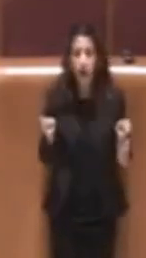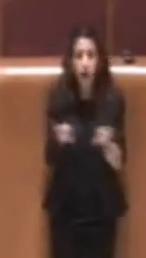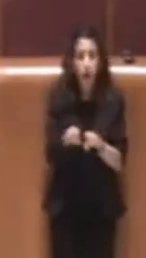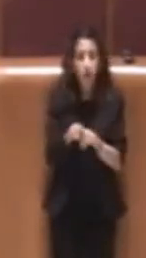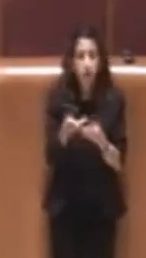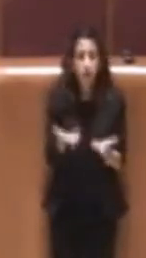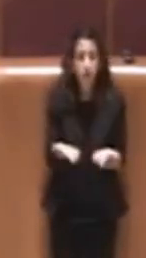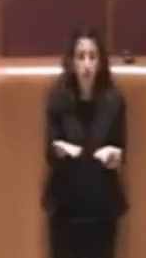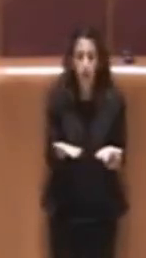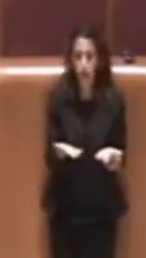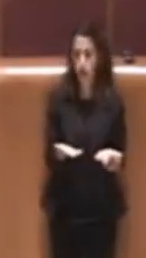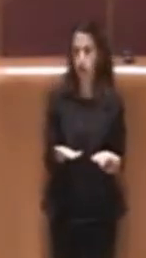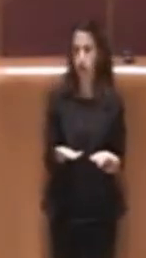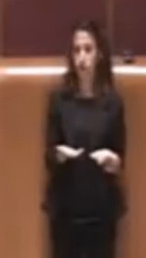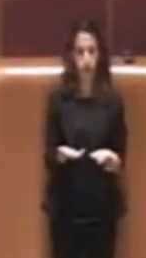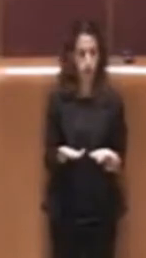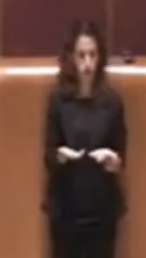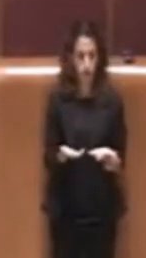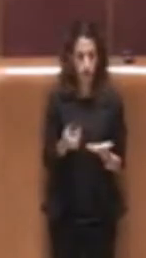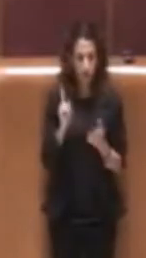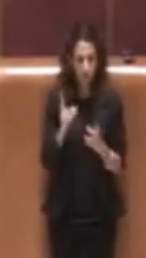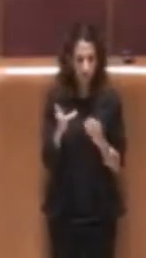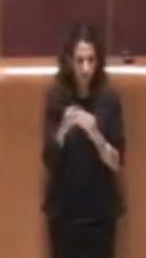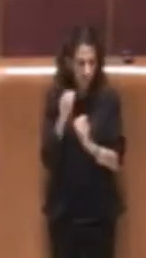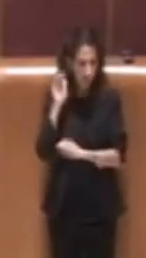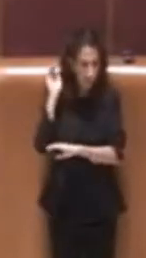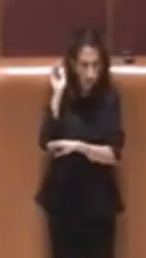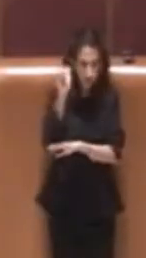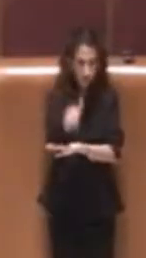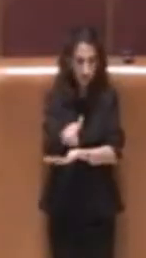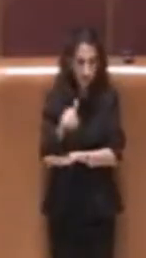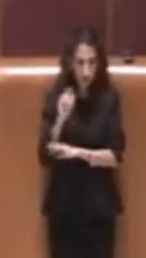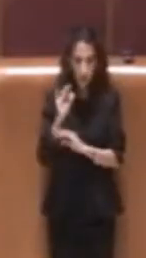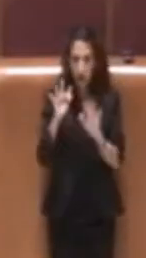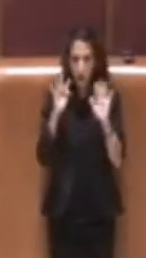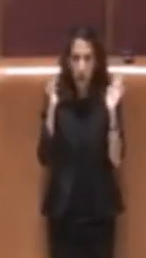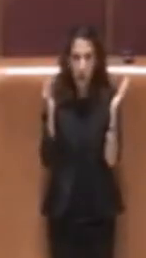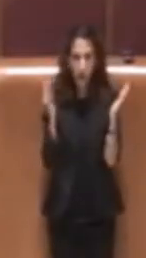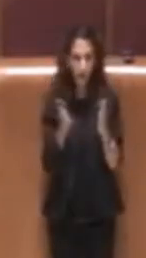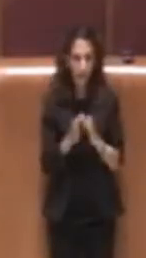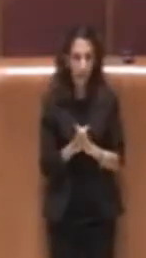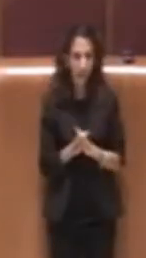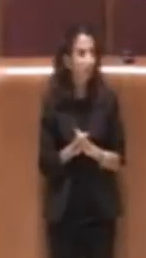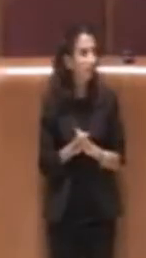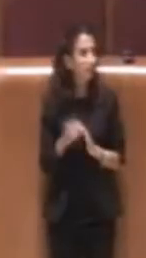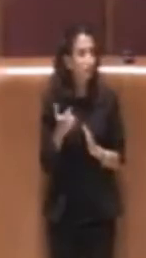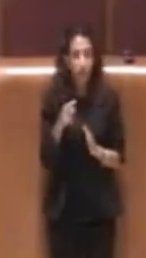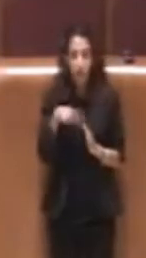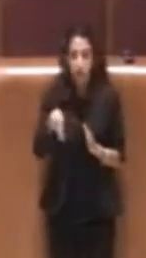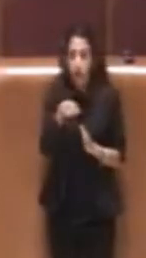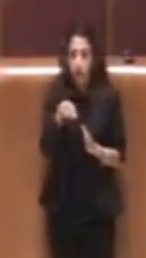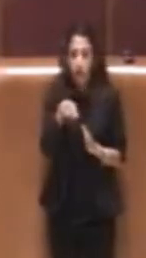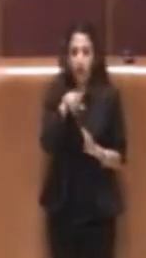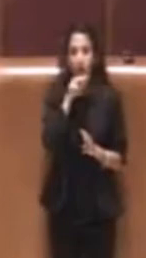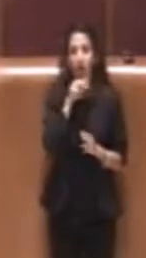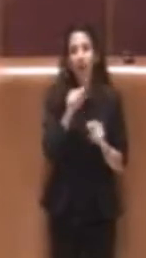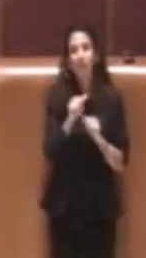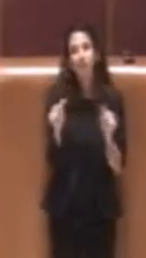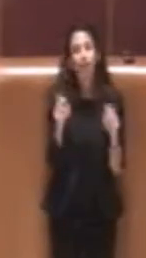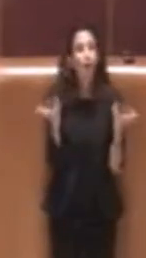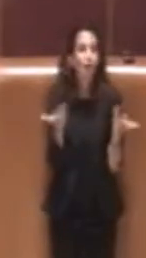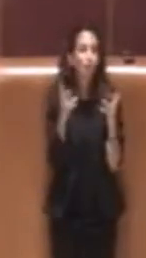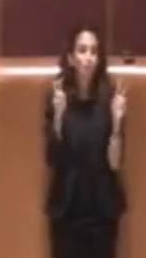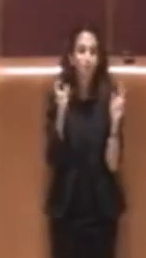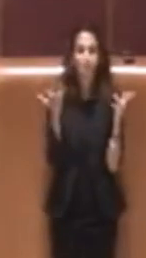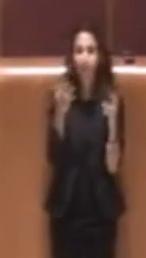andando addirittura appunto con le ruspe a sventrare il nostro ambiente, perché qui non parliamo soltanto di un parco che è